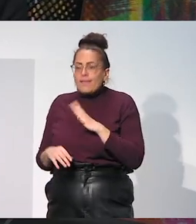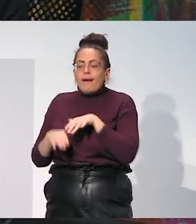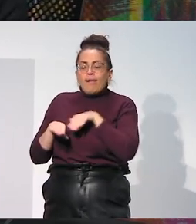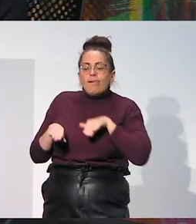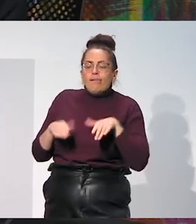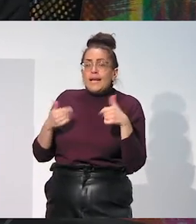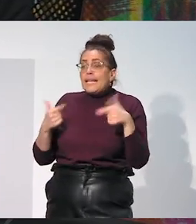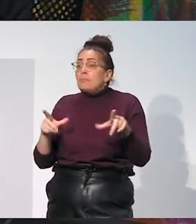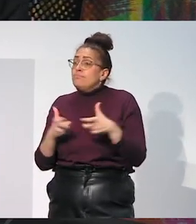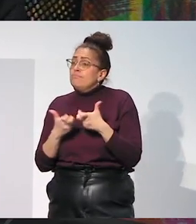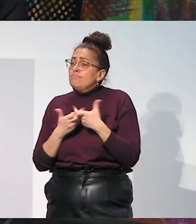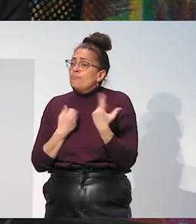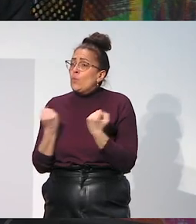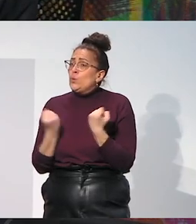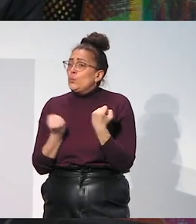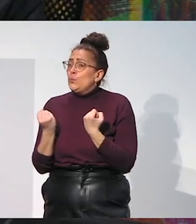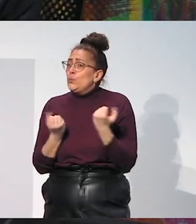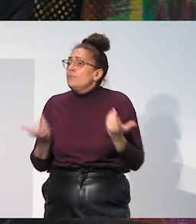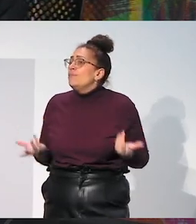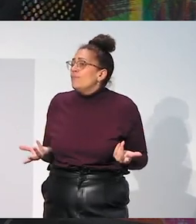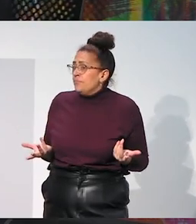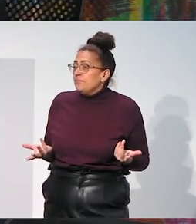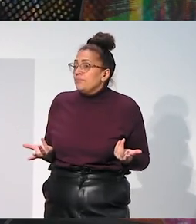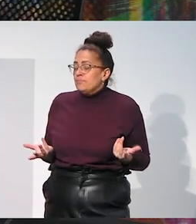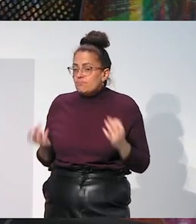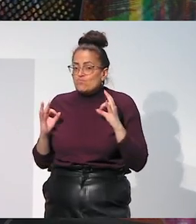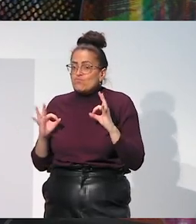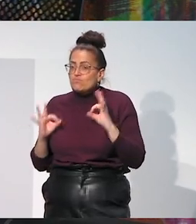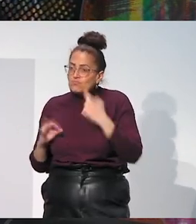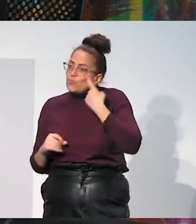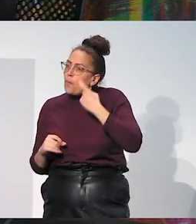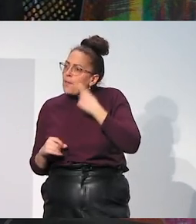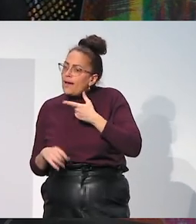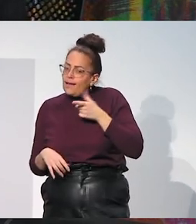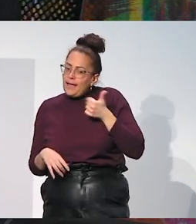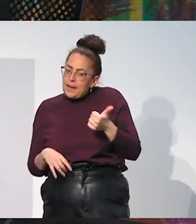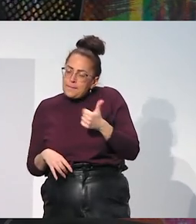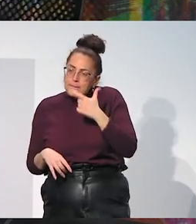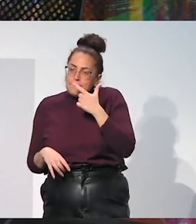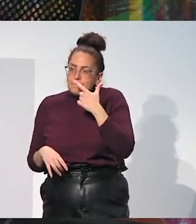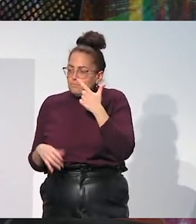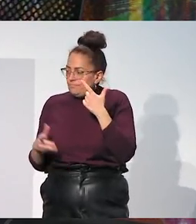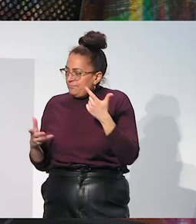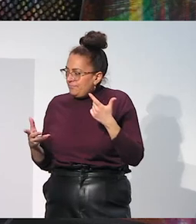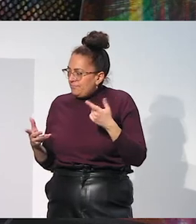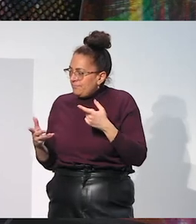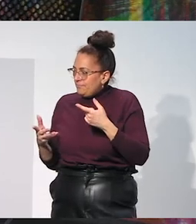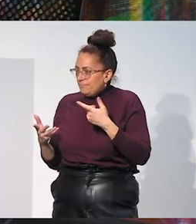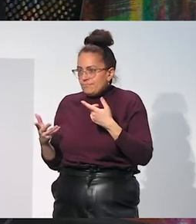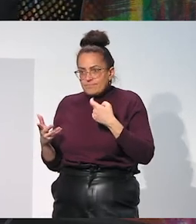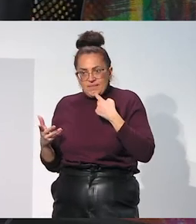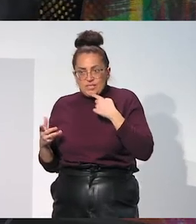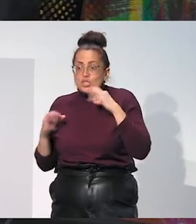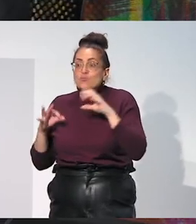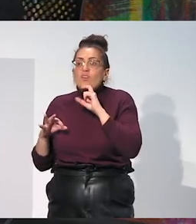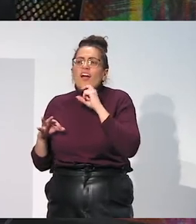la voiture. Ça, c'est quelque chose qui lui fait un bien fou, alors qui déjà l'installe dans le rang, on revient sur le